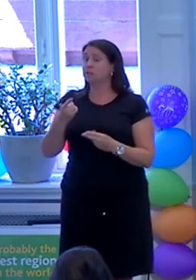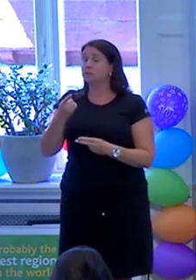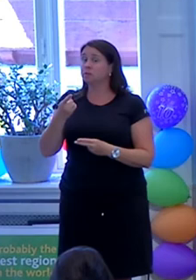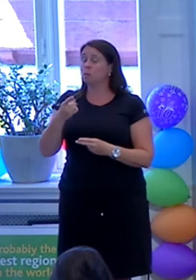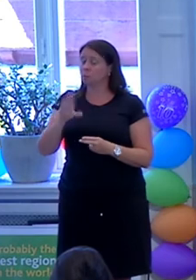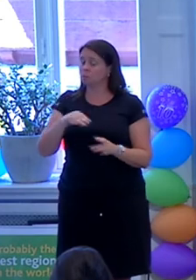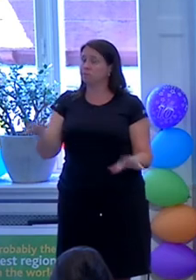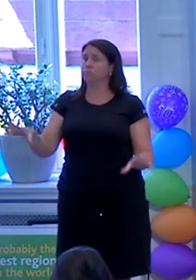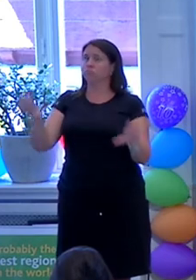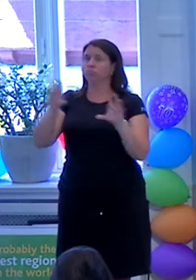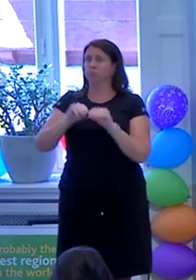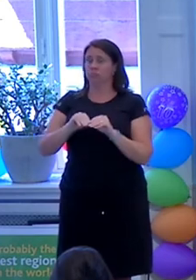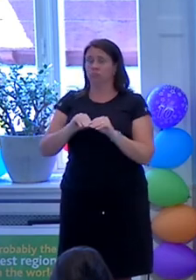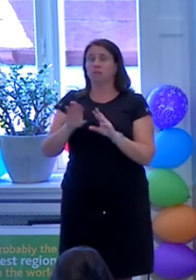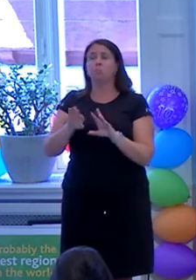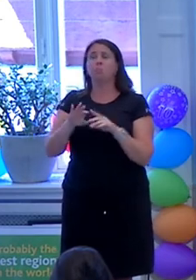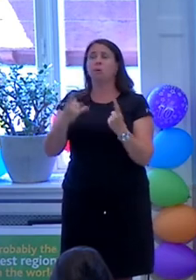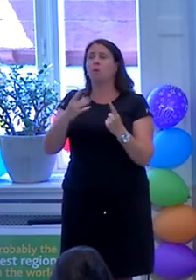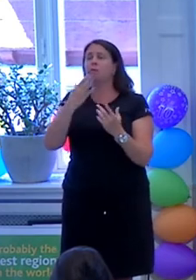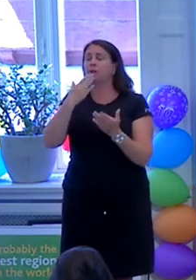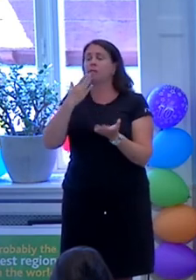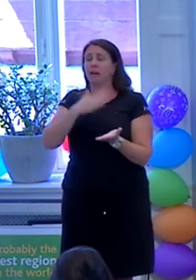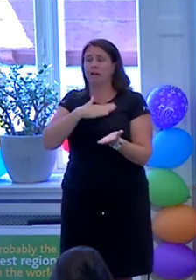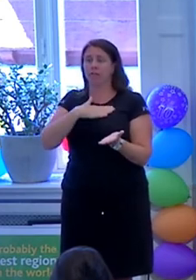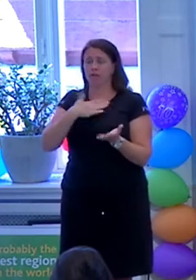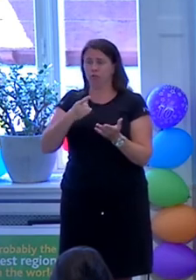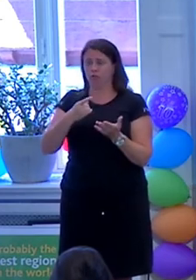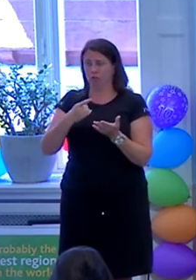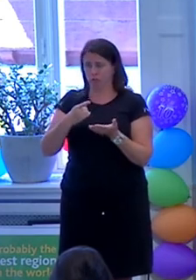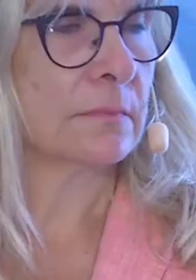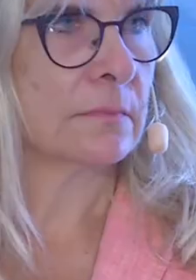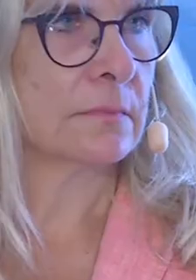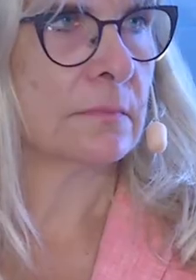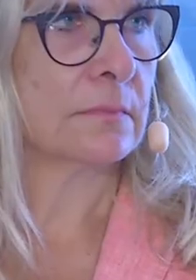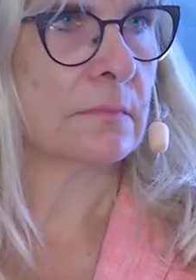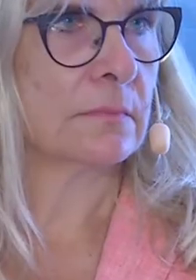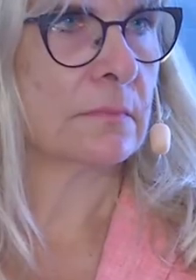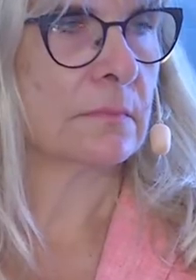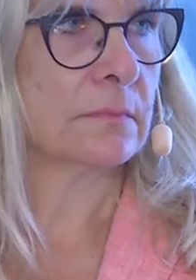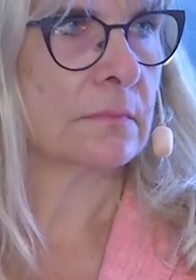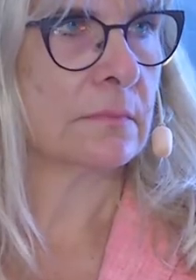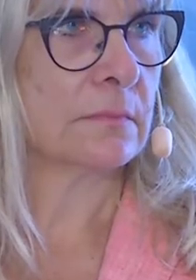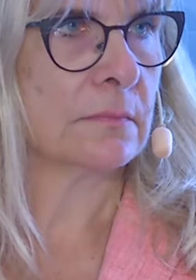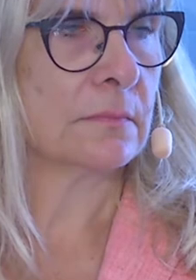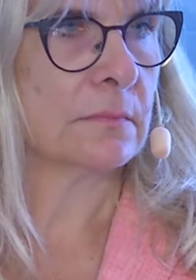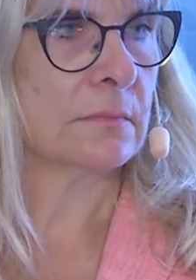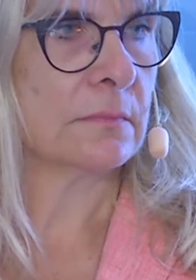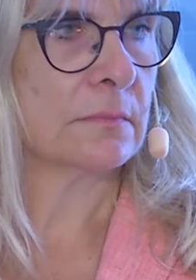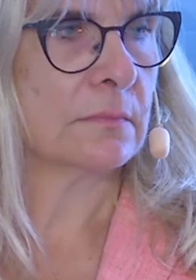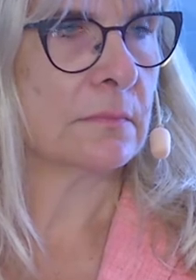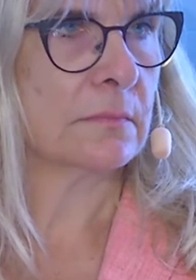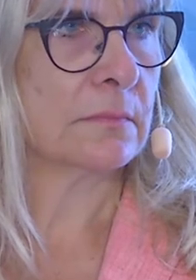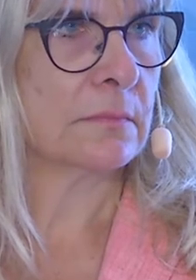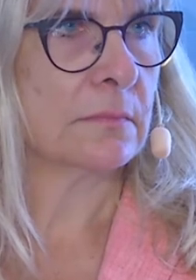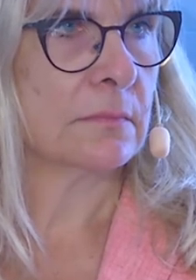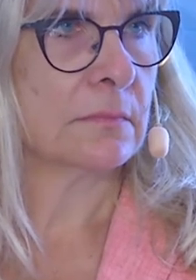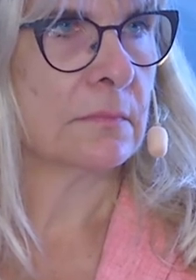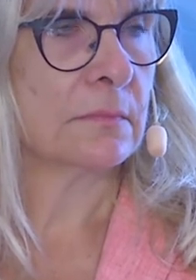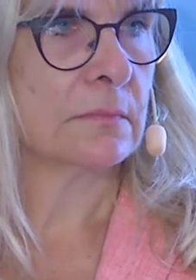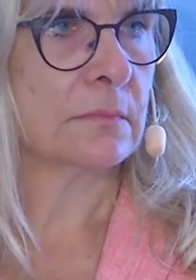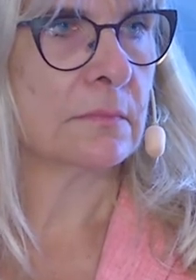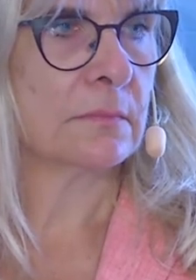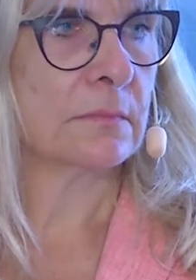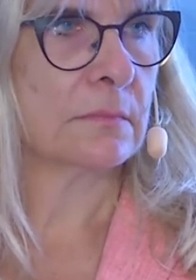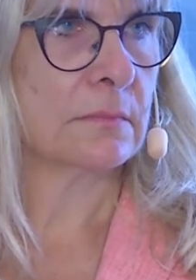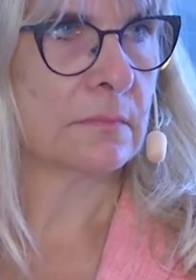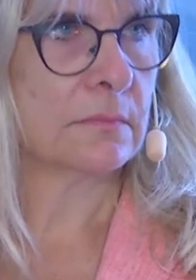inse oavsett vilken välfärdsverksamhet som vi arbetar inom att digitaliseringen den visar att våran välfärdsmodell